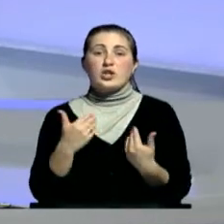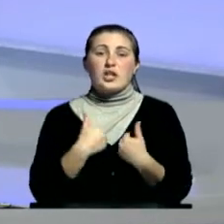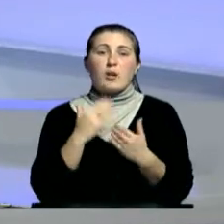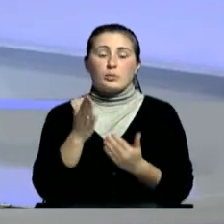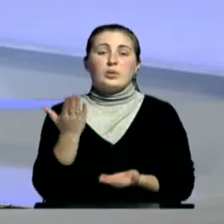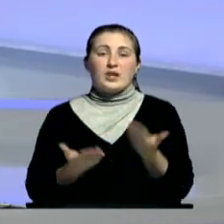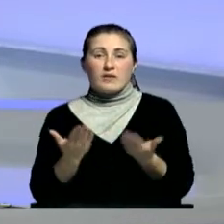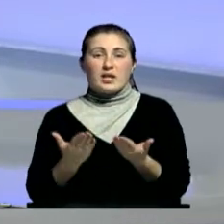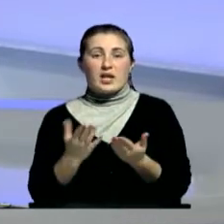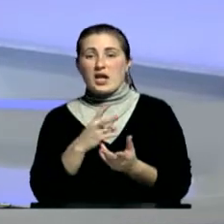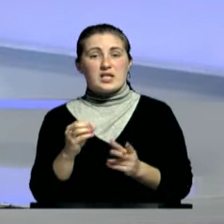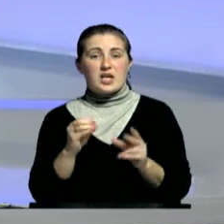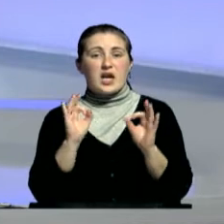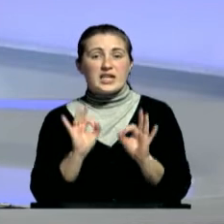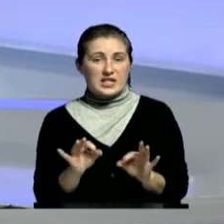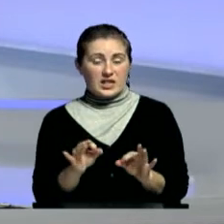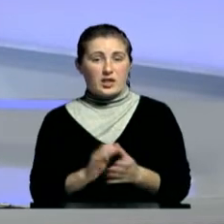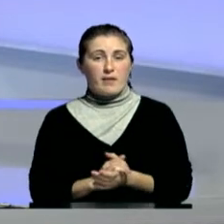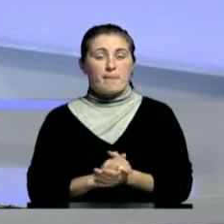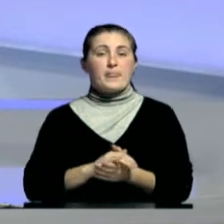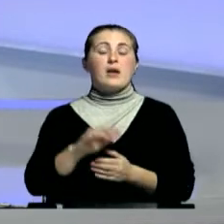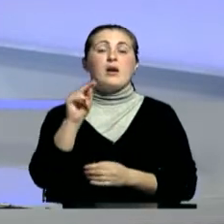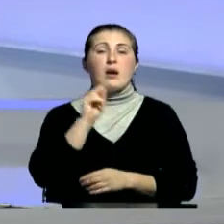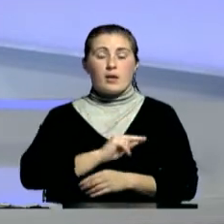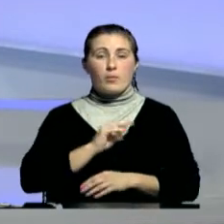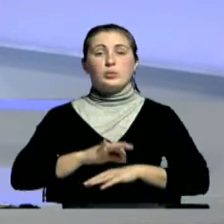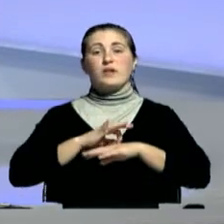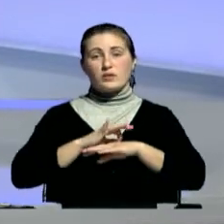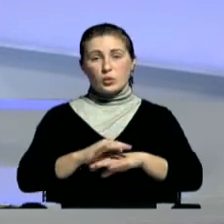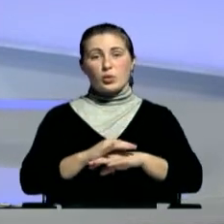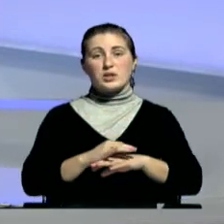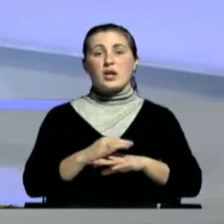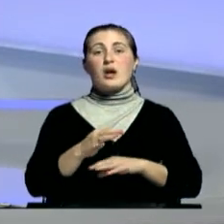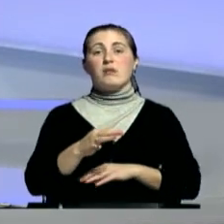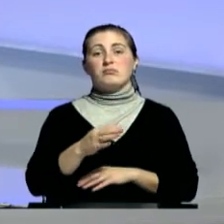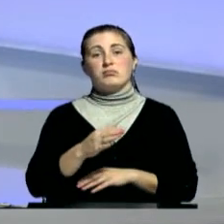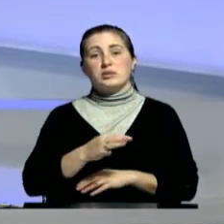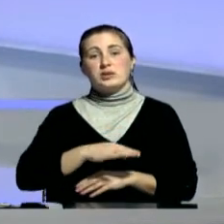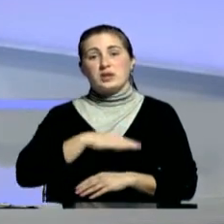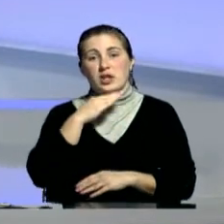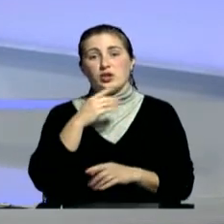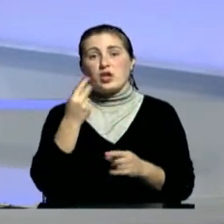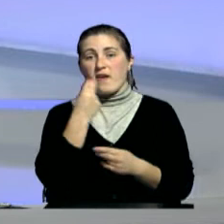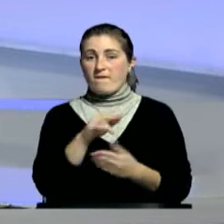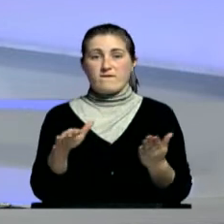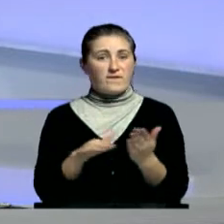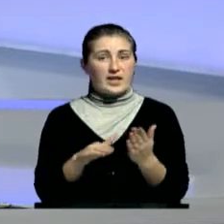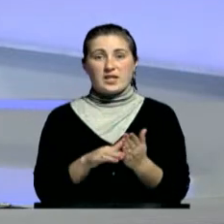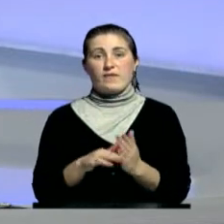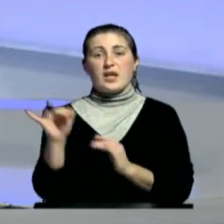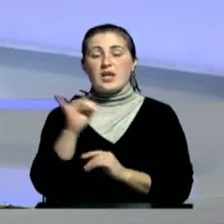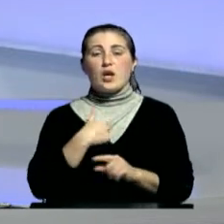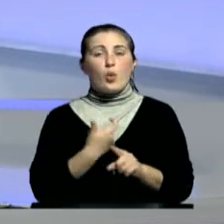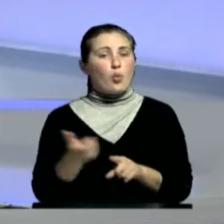наверное, буду неискренней. Работа ведется и достаточно, скажем так, эффективная. И я